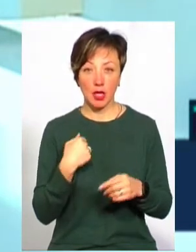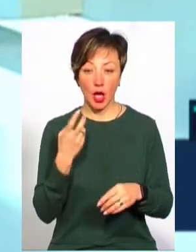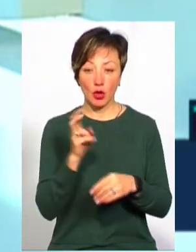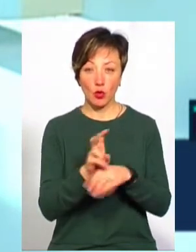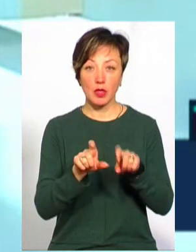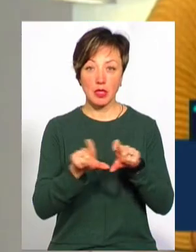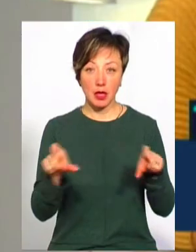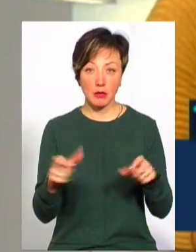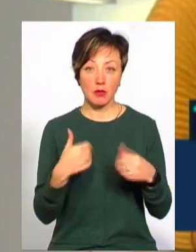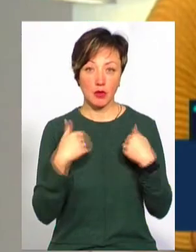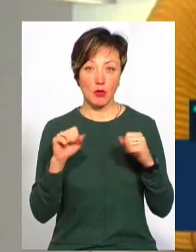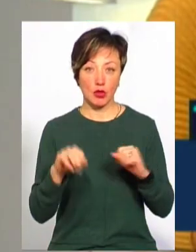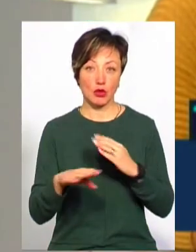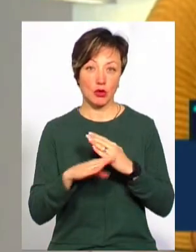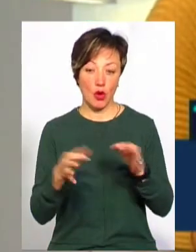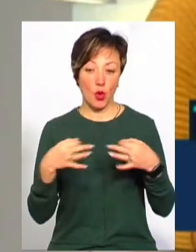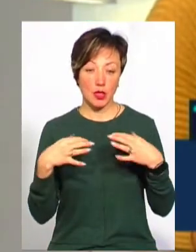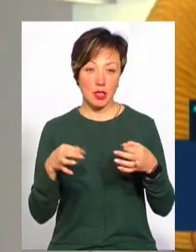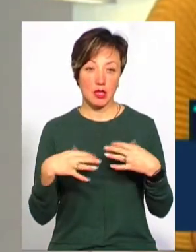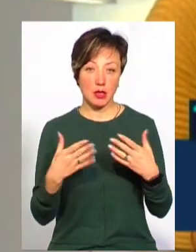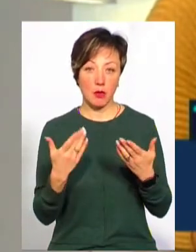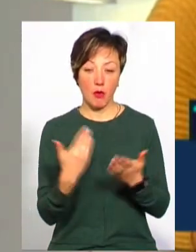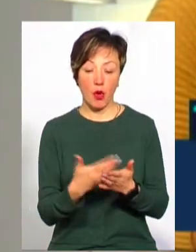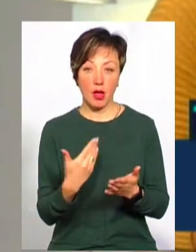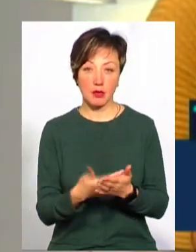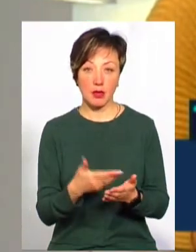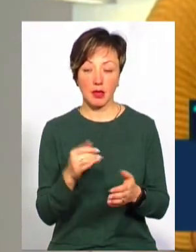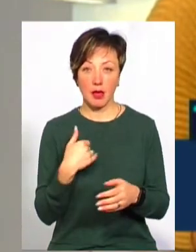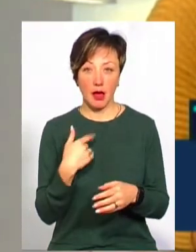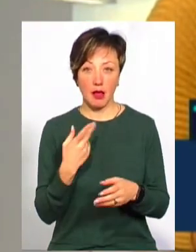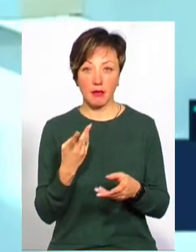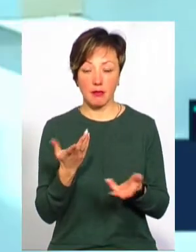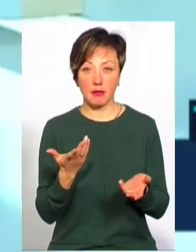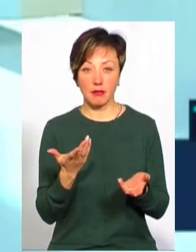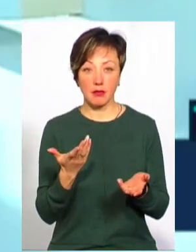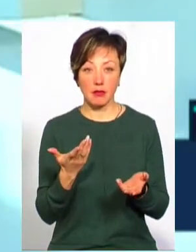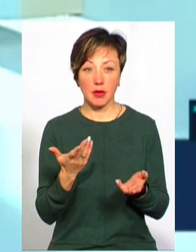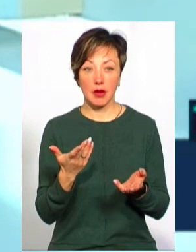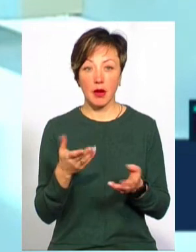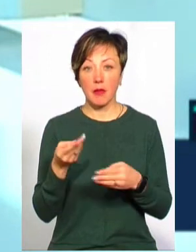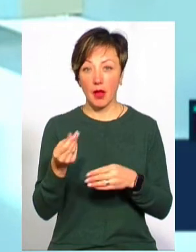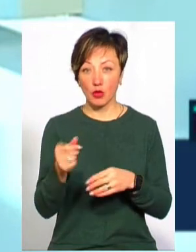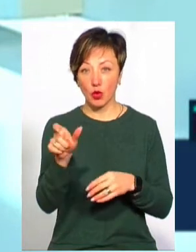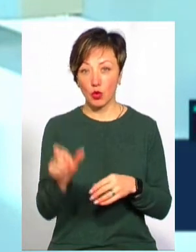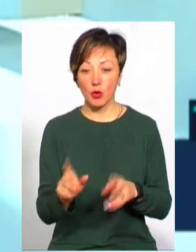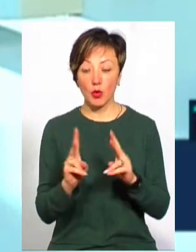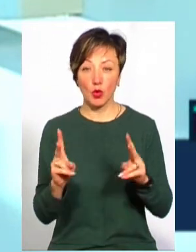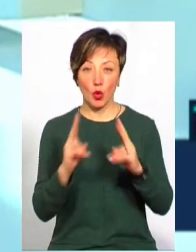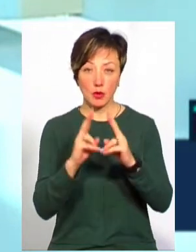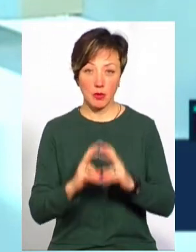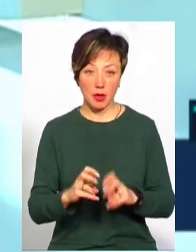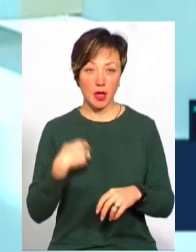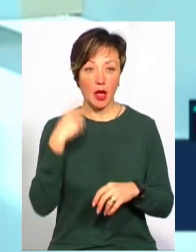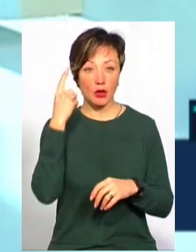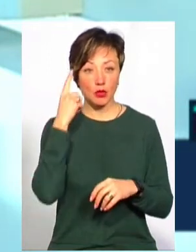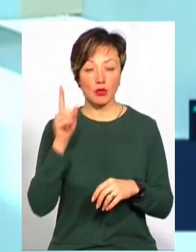ту інстанцію, котра мені може це все роз'яснити, пояснити. Я не винаймаю людей, котрі допоможуть цьому розібратися. Я